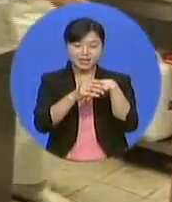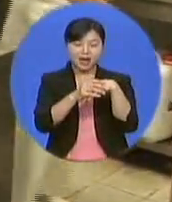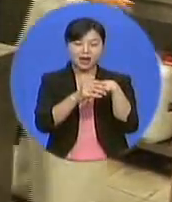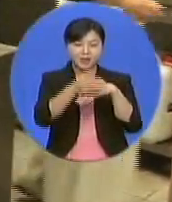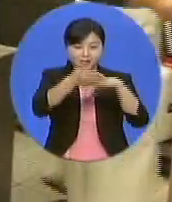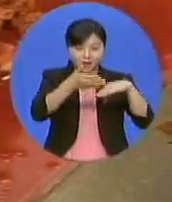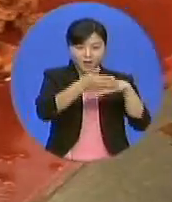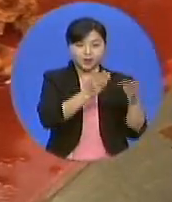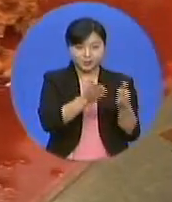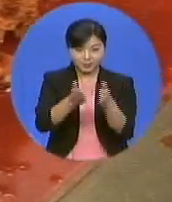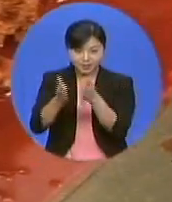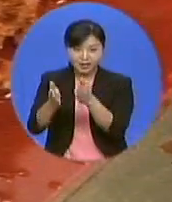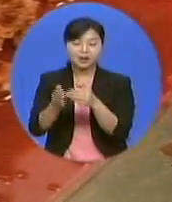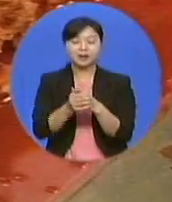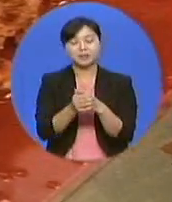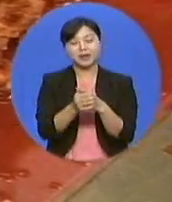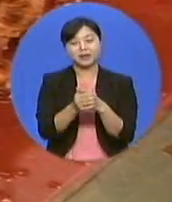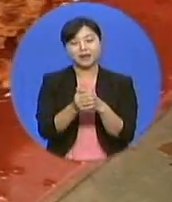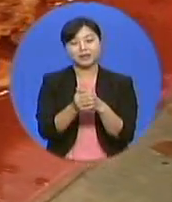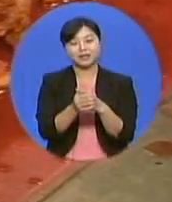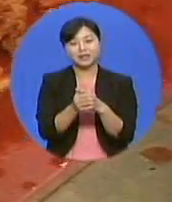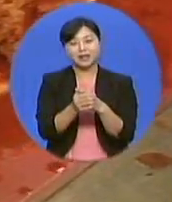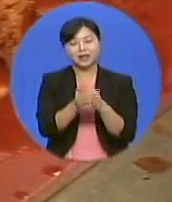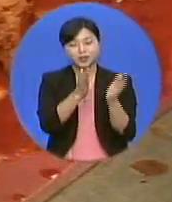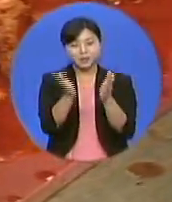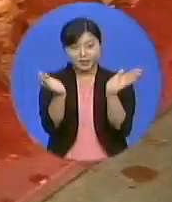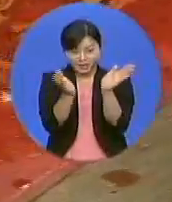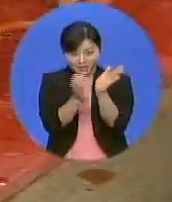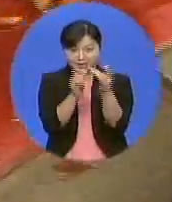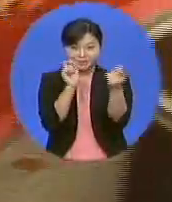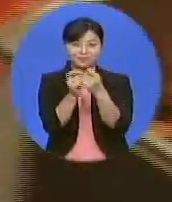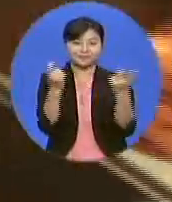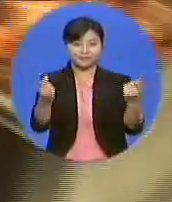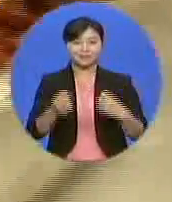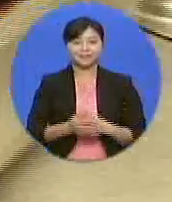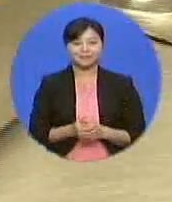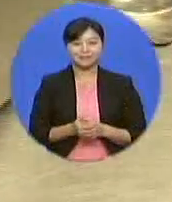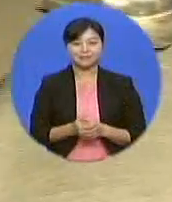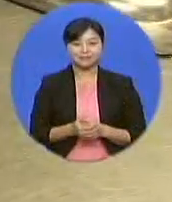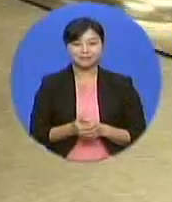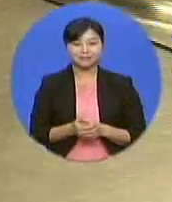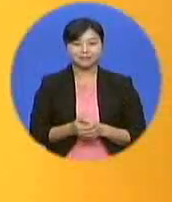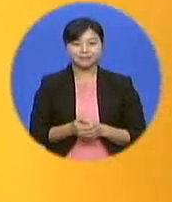준비되면 이제 식사 준비도 어느덧 막바지에 들어선다.